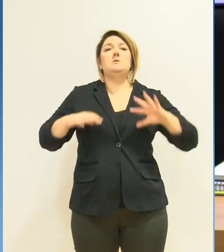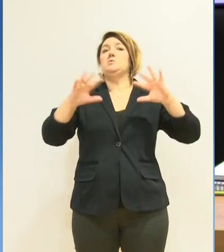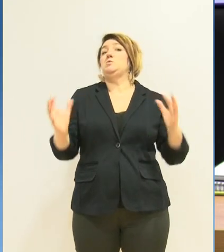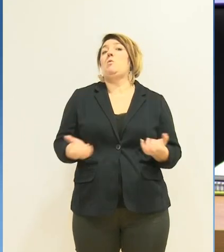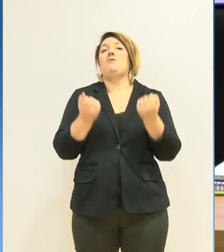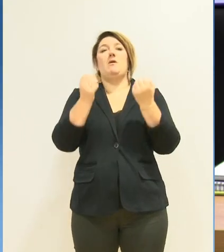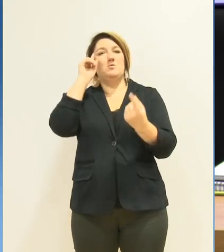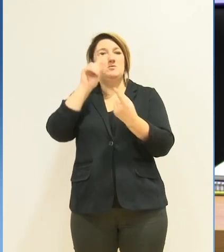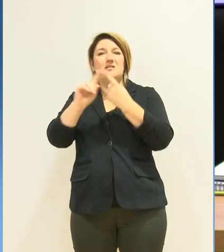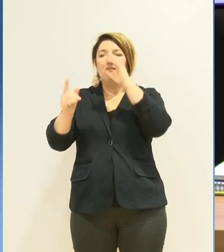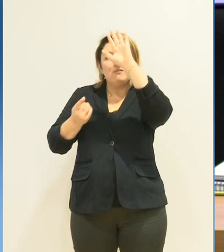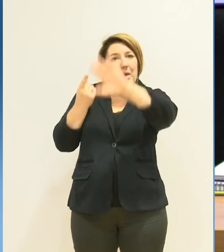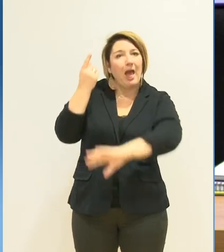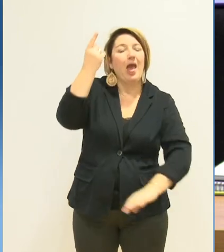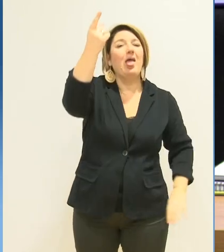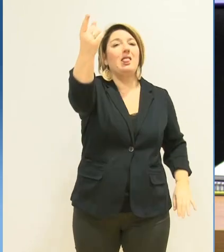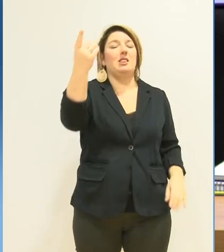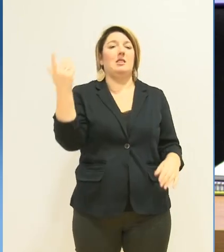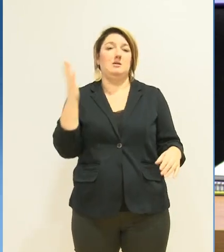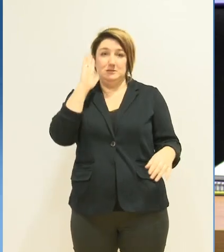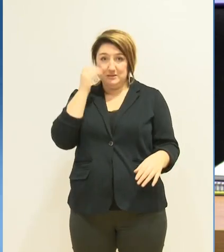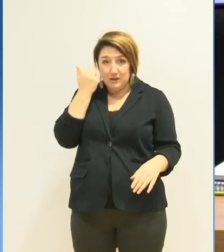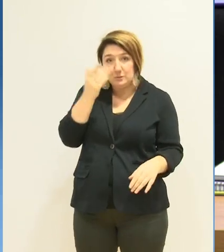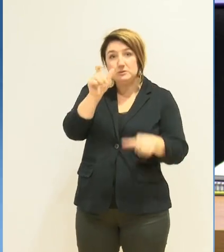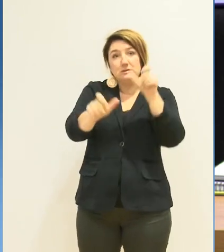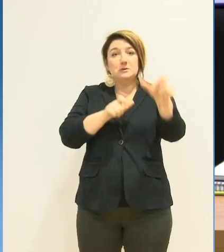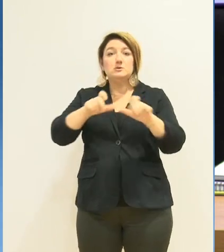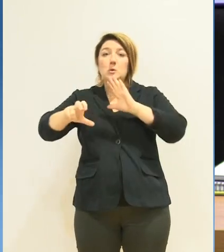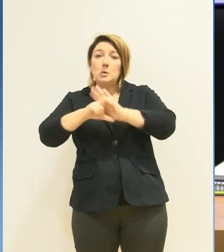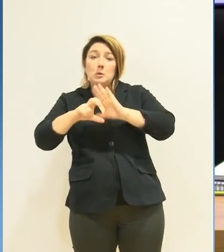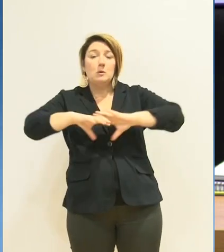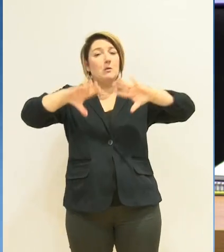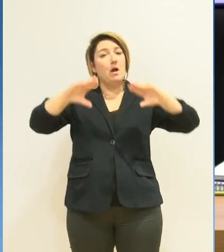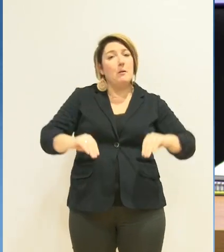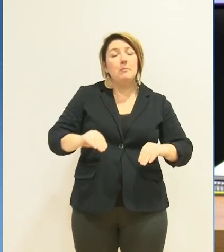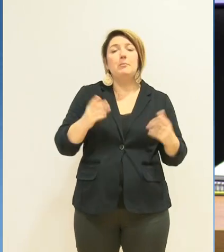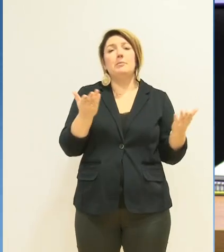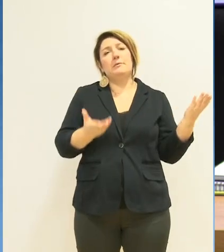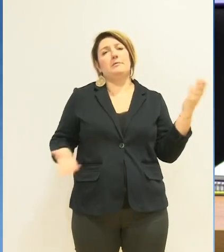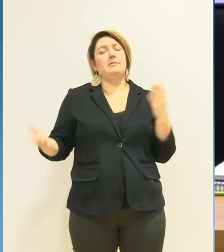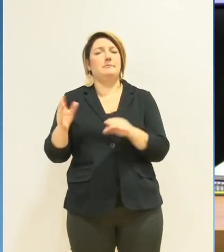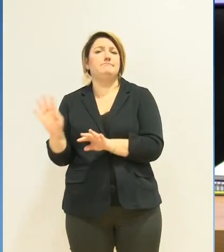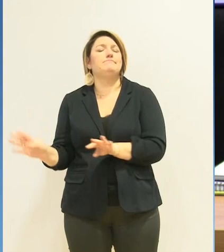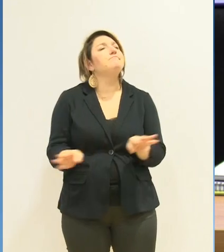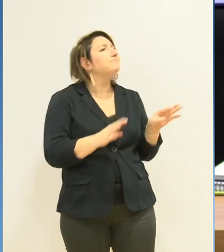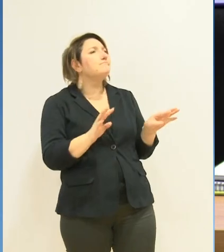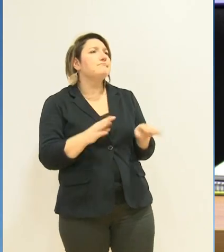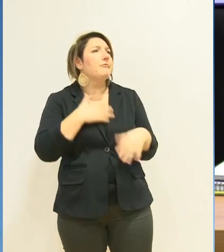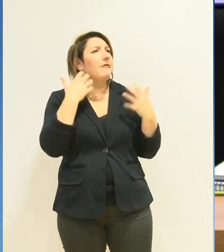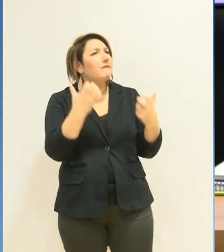durée et c'est sur ces enjeux que les grenoblois attendent une vision un projet clair